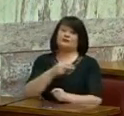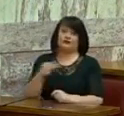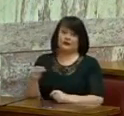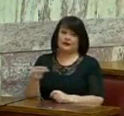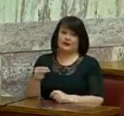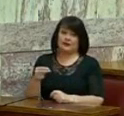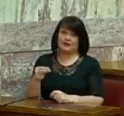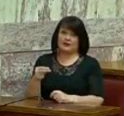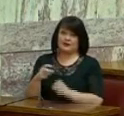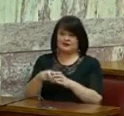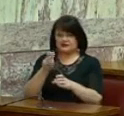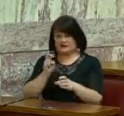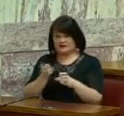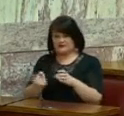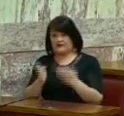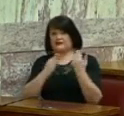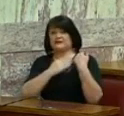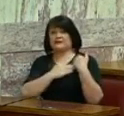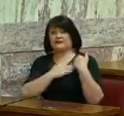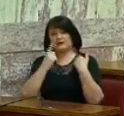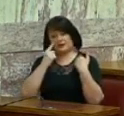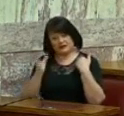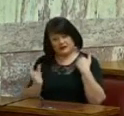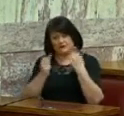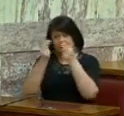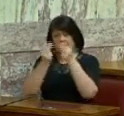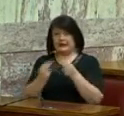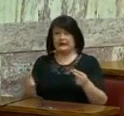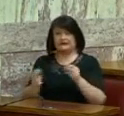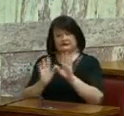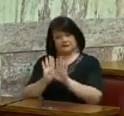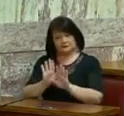της ευθύνης. Λύση θα βρεθεί, δεν υπάρχει